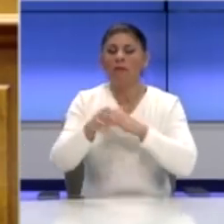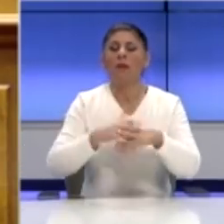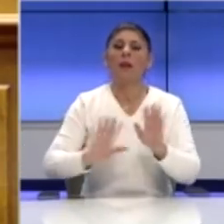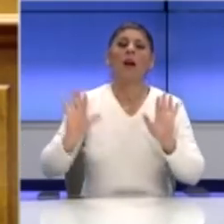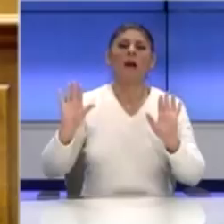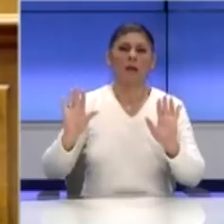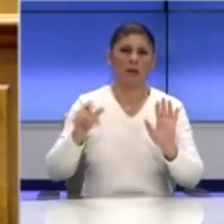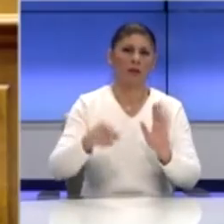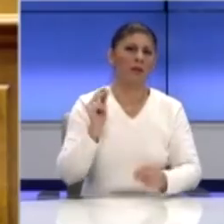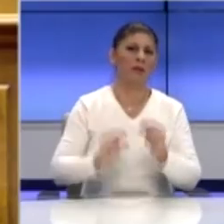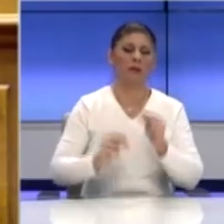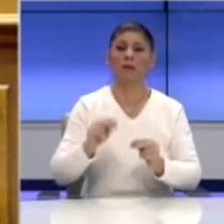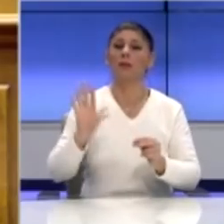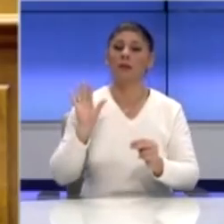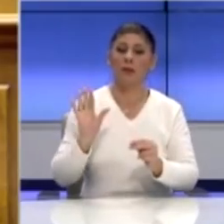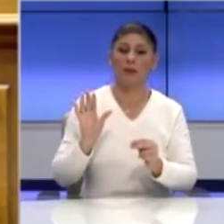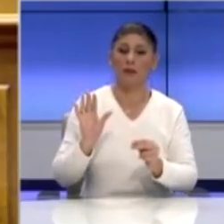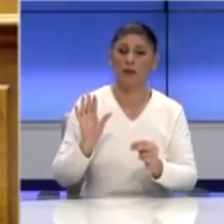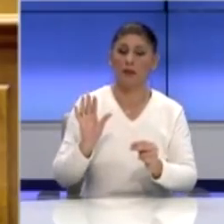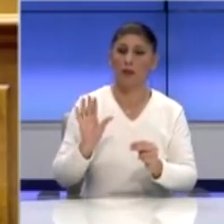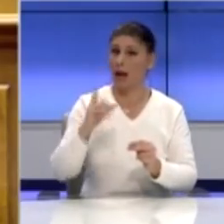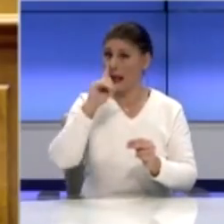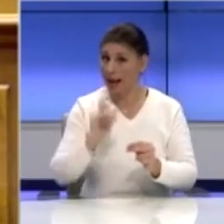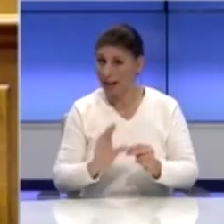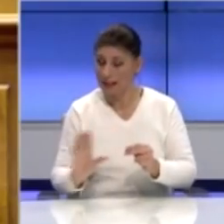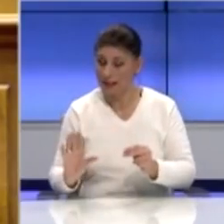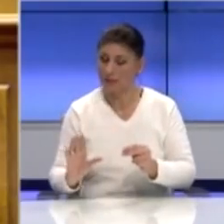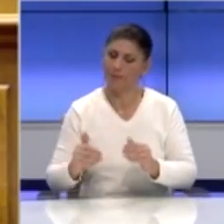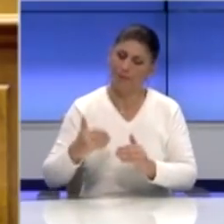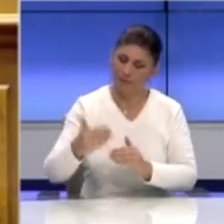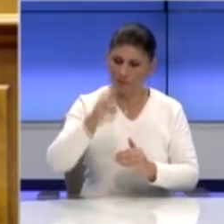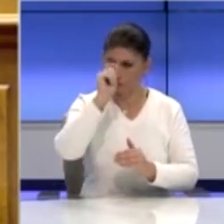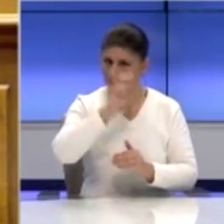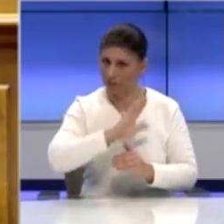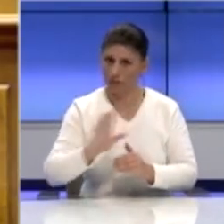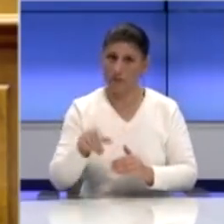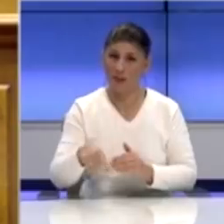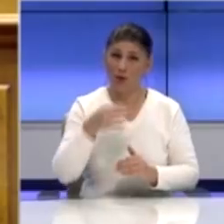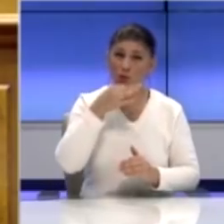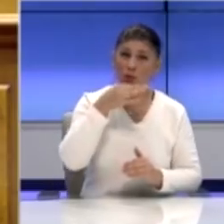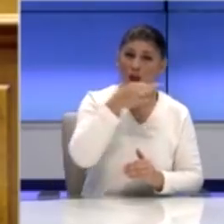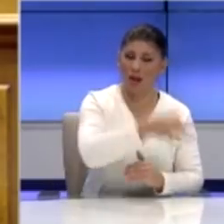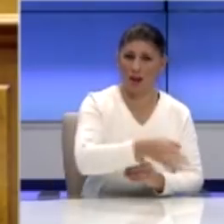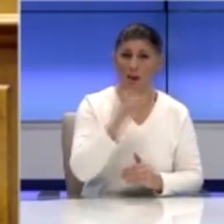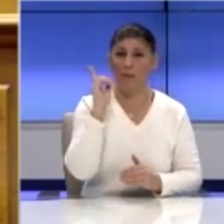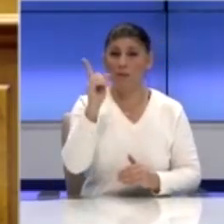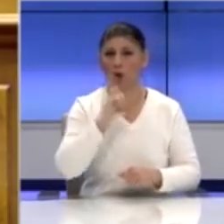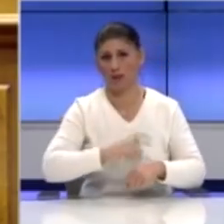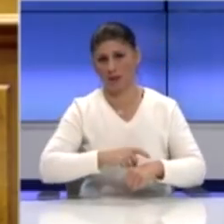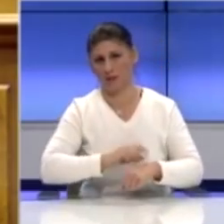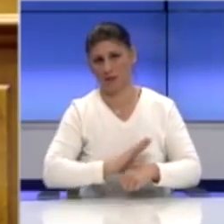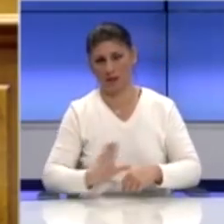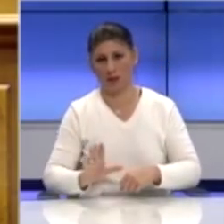πρόβλημα? Και αναγκαστήκατε κατόπιν εορτής να παραδεχτείτε μάλιστα αυτό που σας λέγαμε από την πρώτη